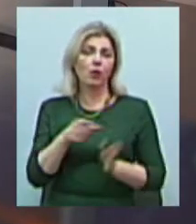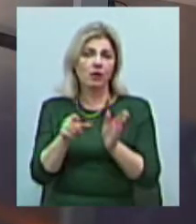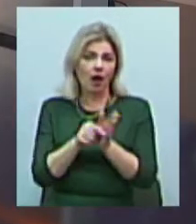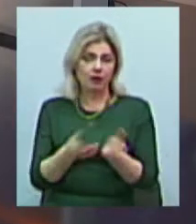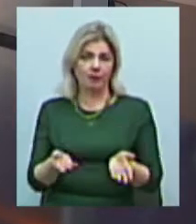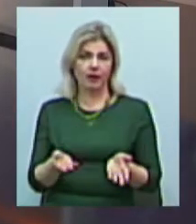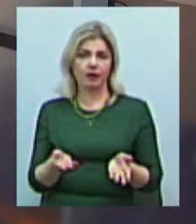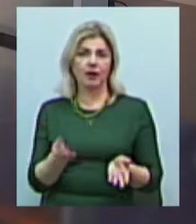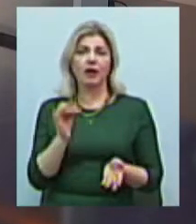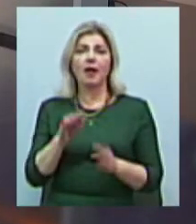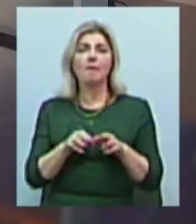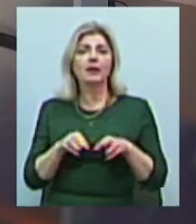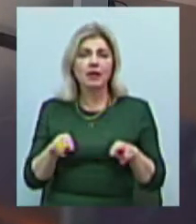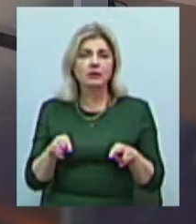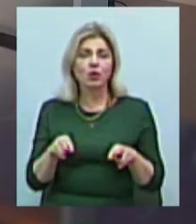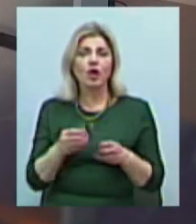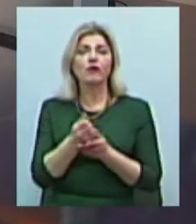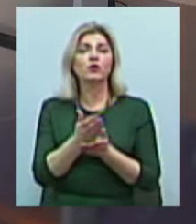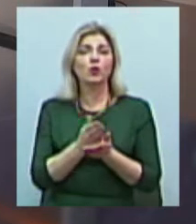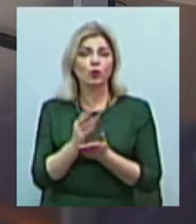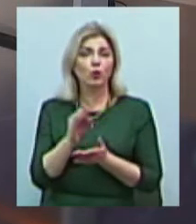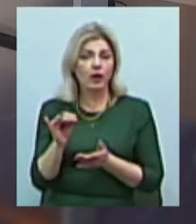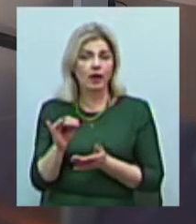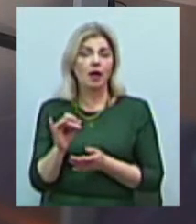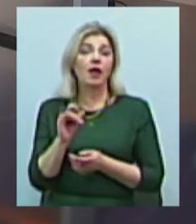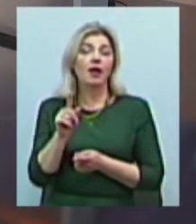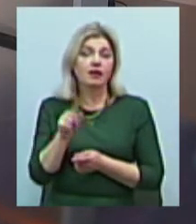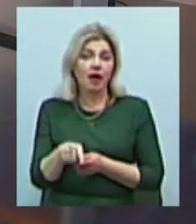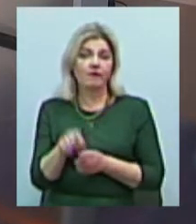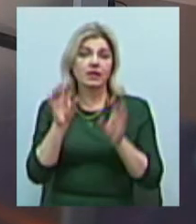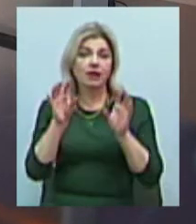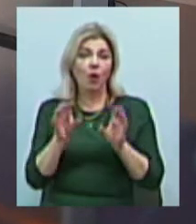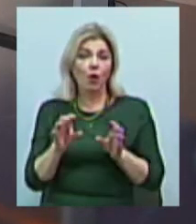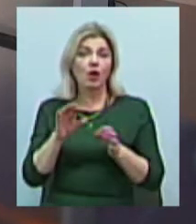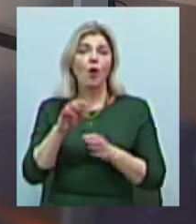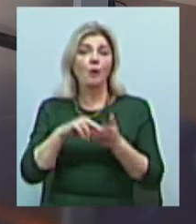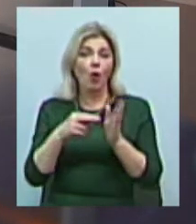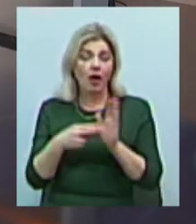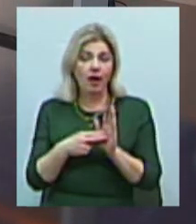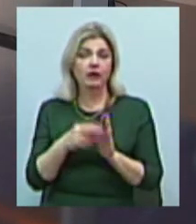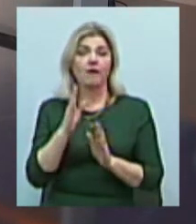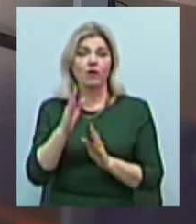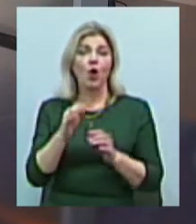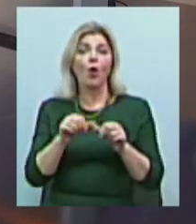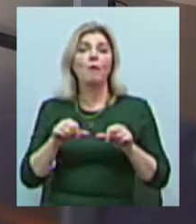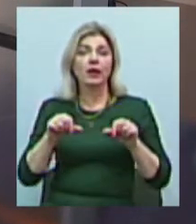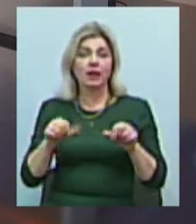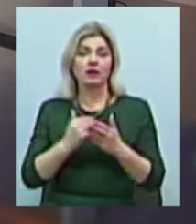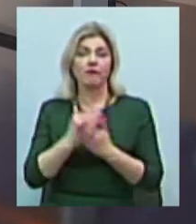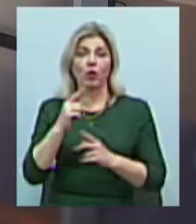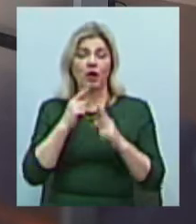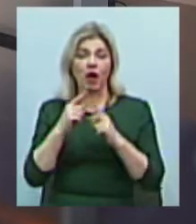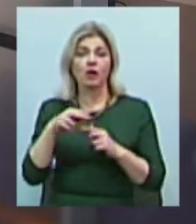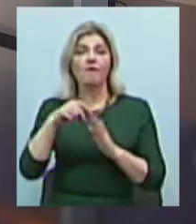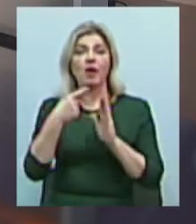з міністром інфраструктури. І навіть законопроєкт є в Комітеті Верховної Ради з питань